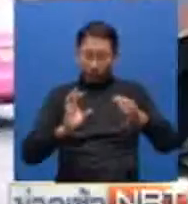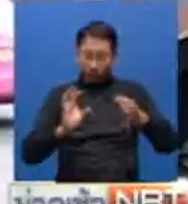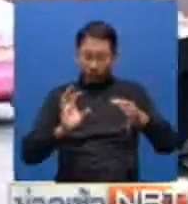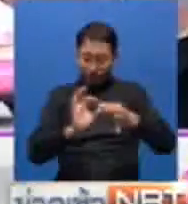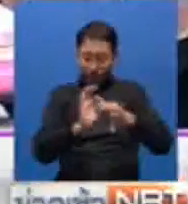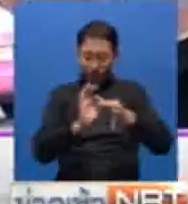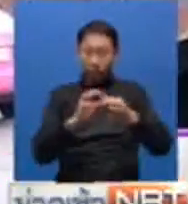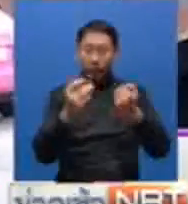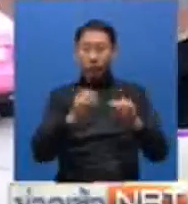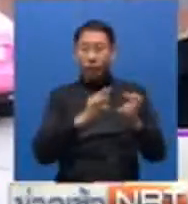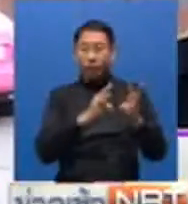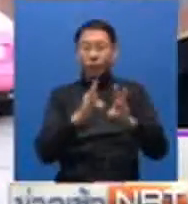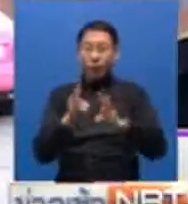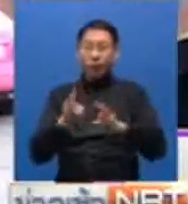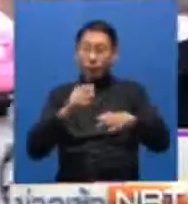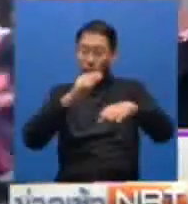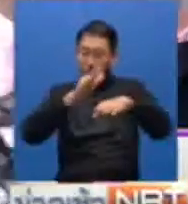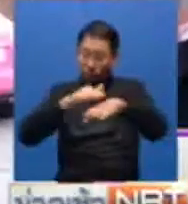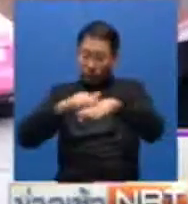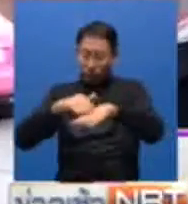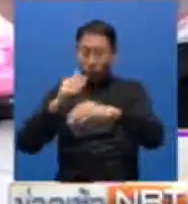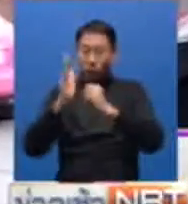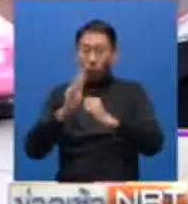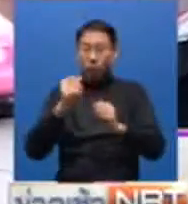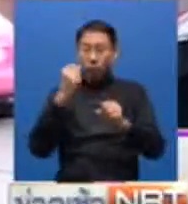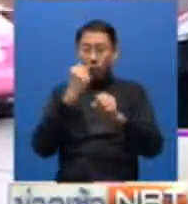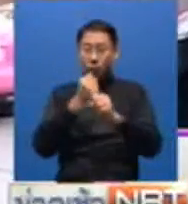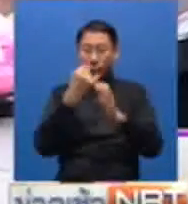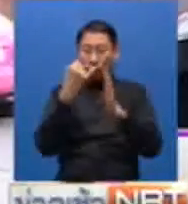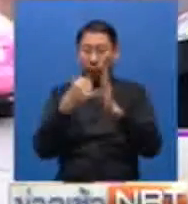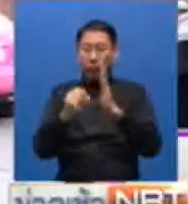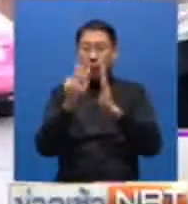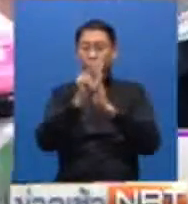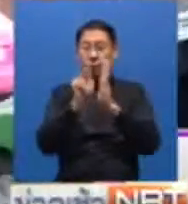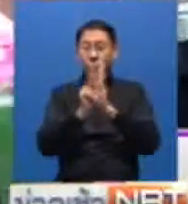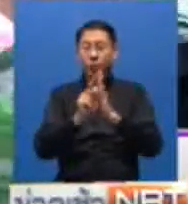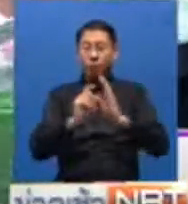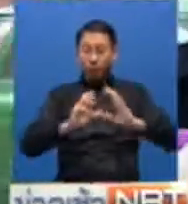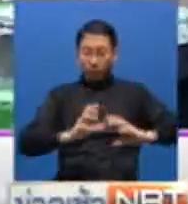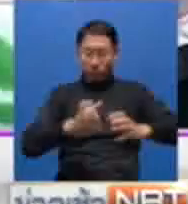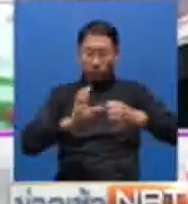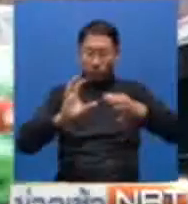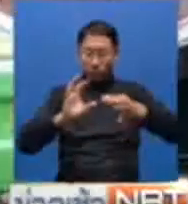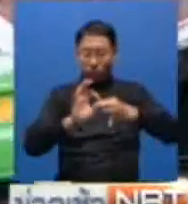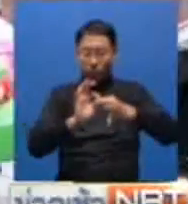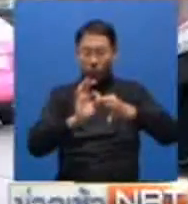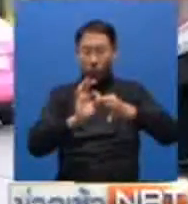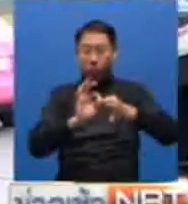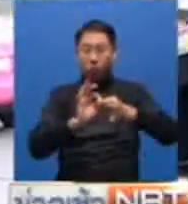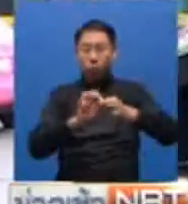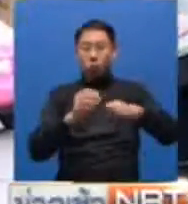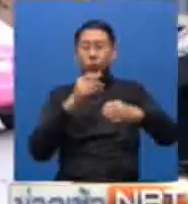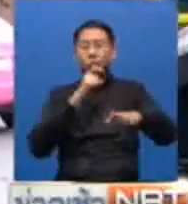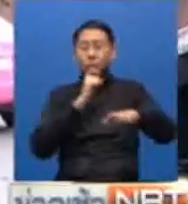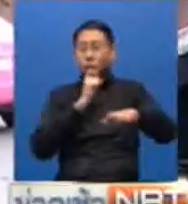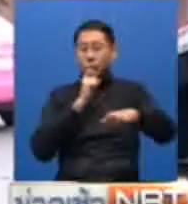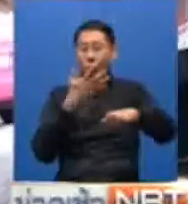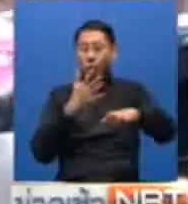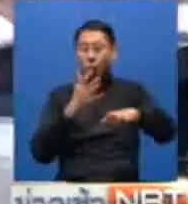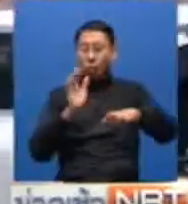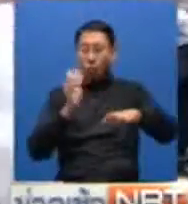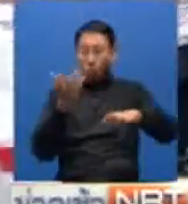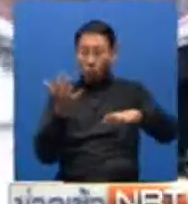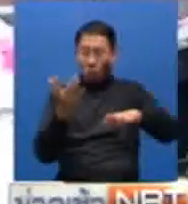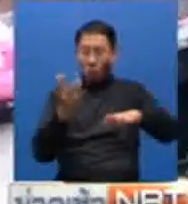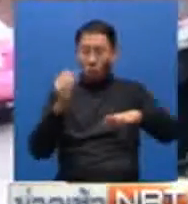การหนึ่งสำหรับการปรามผู้ที่จอดรถล็อกเพื่อเราล็อกรถเนี่ยไม่ใช่ล็อกแล้วทิ้งเราล็อกเพื่อที่จะรอรถม